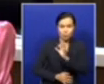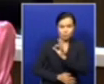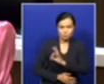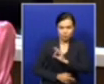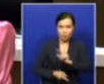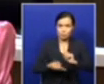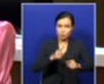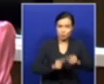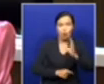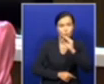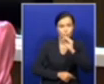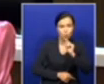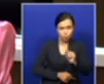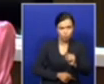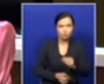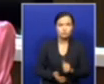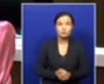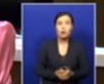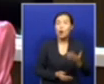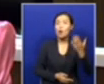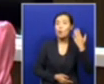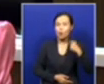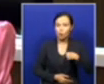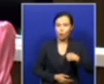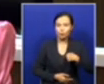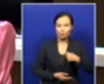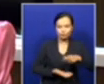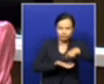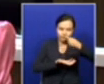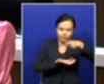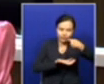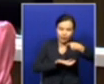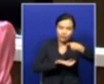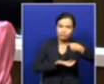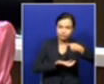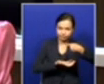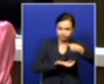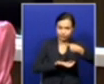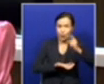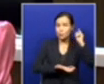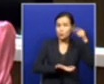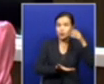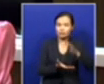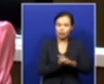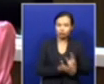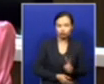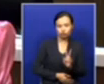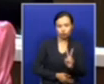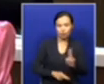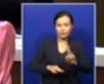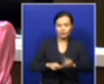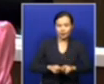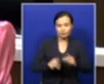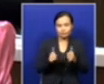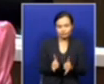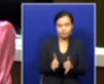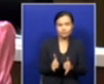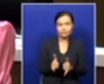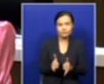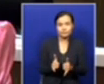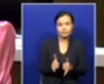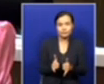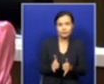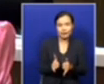อภิปรายไปแล้ววันก่อนผมไปทานอาหารครับไปกับภรรยา2คนปรากฏว่านั่งข้างกันฮะเขาให้นั่งข้